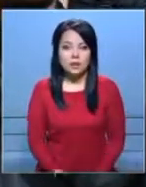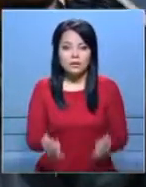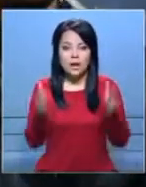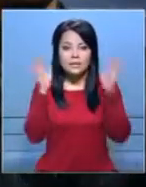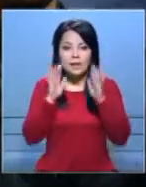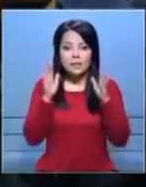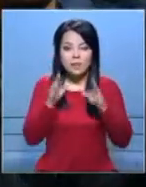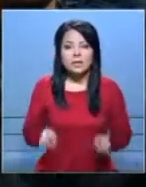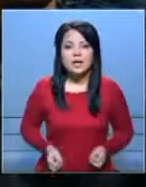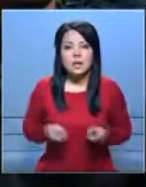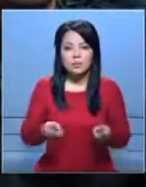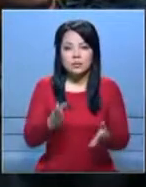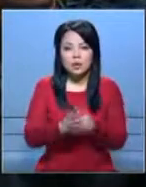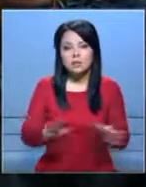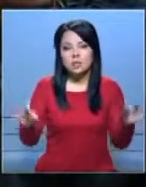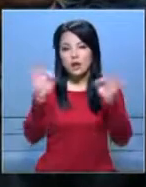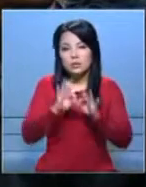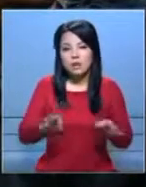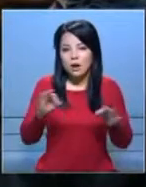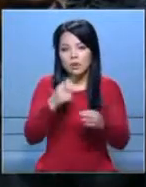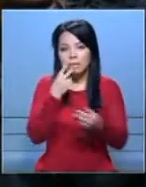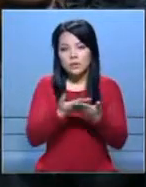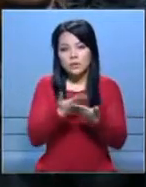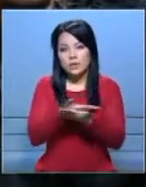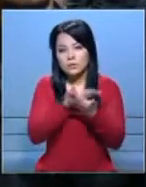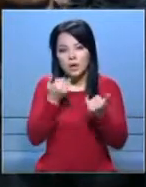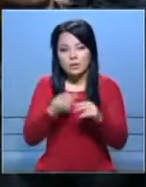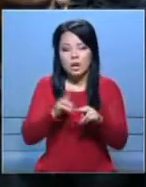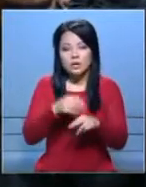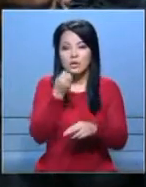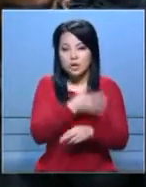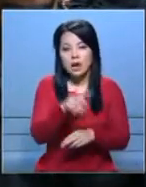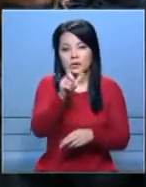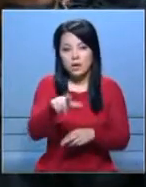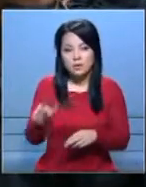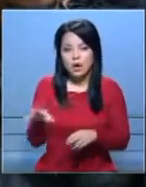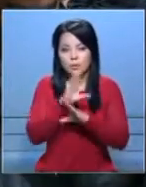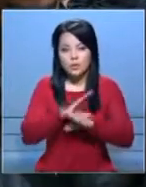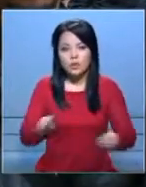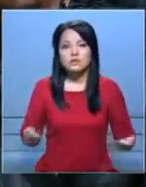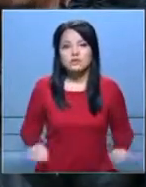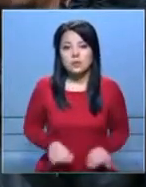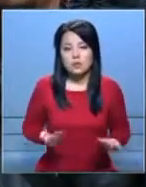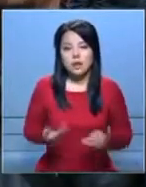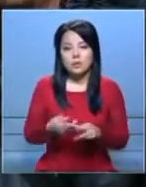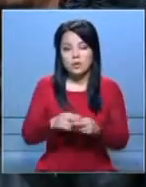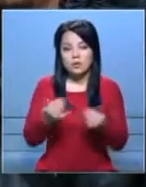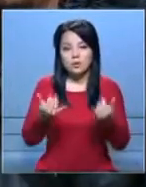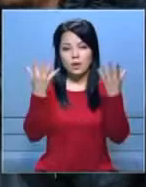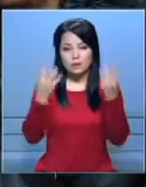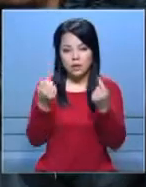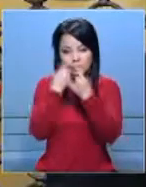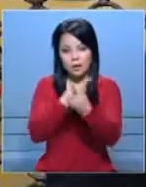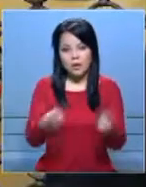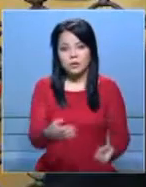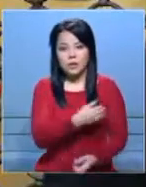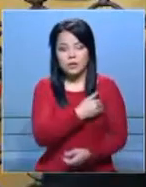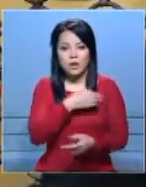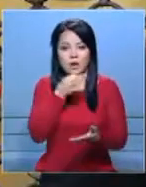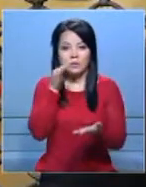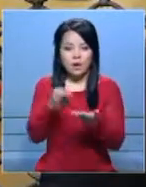Исламның терроризмге еш қатысы жоқ. Керісінше, бұл жақсы адамдардың бейбітшілік пен тыныштықтың діні. Біз бүгін осыны түсіндіргіміз келеді.